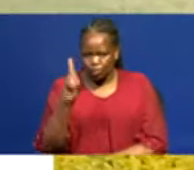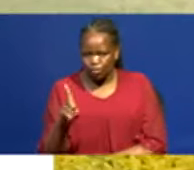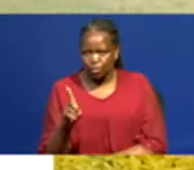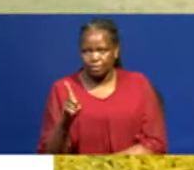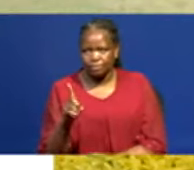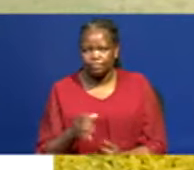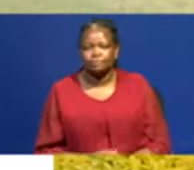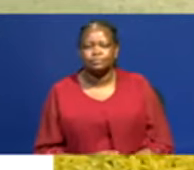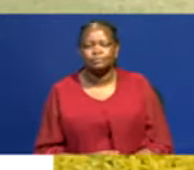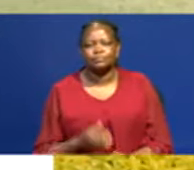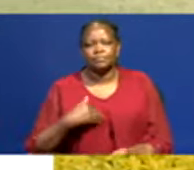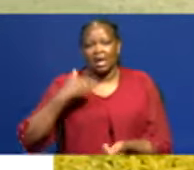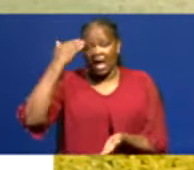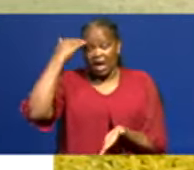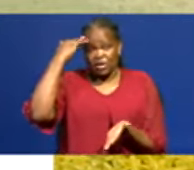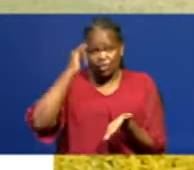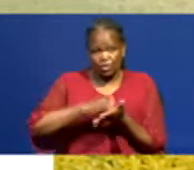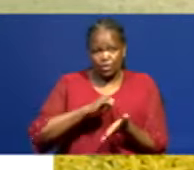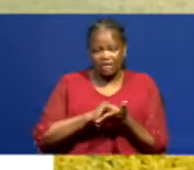So I knew that